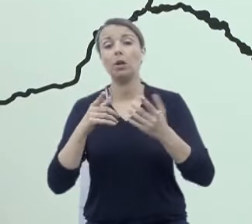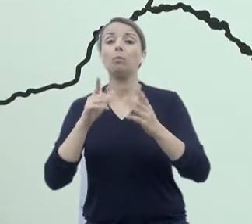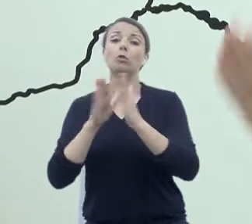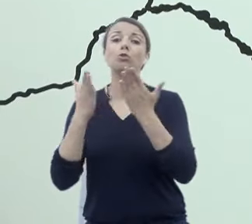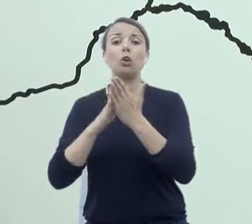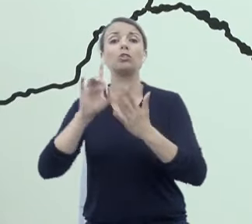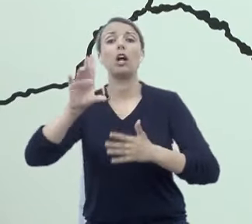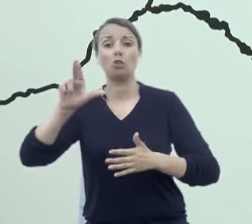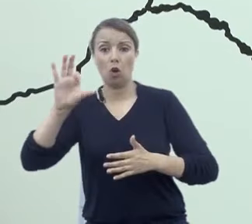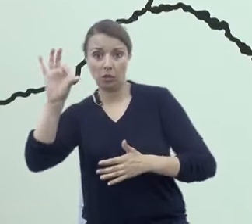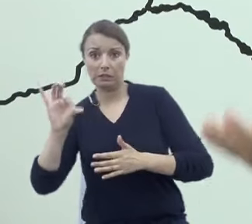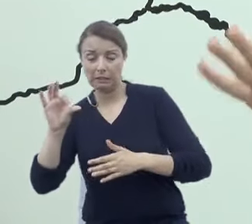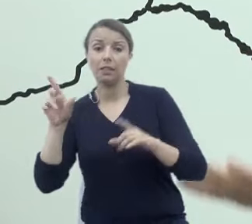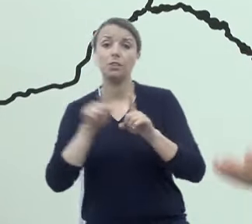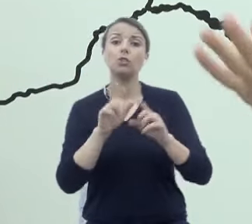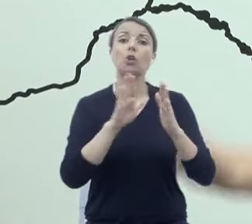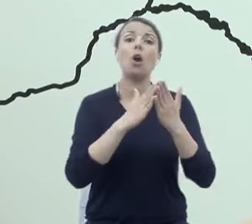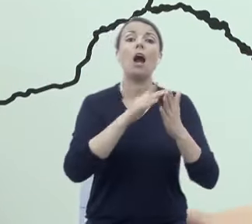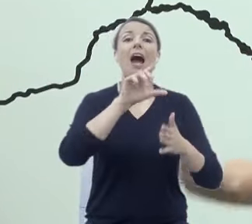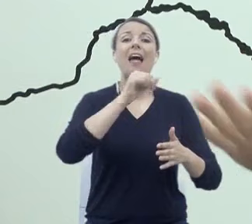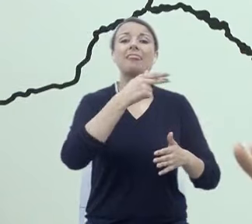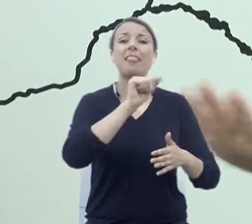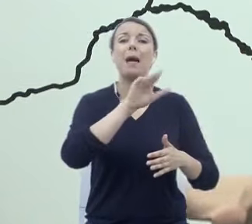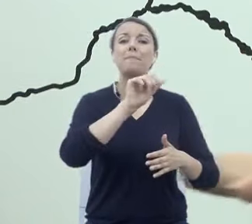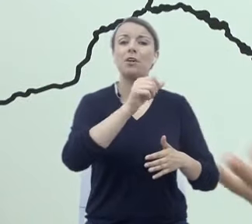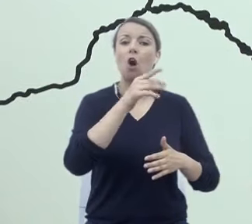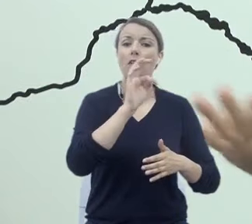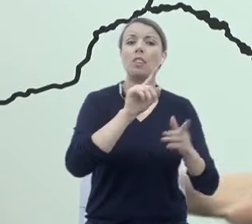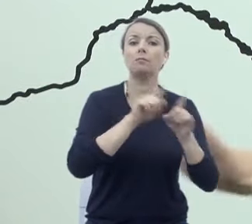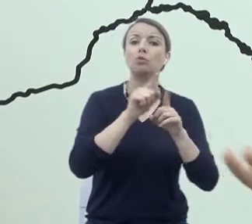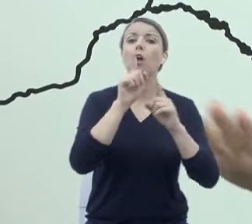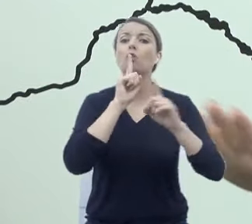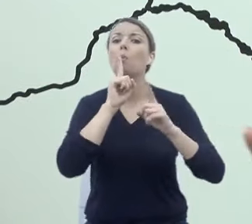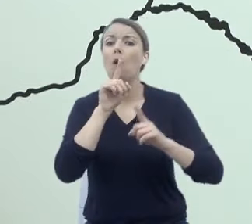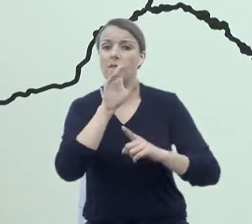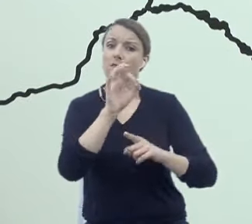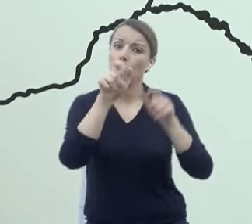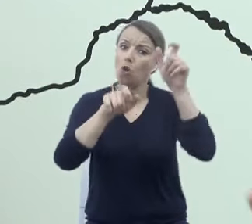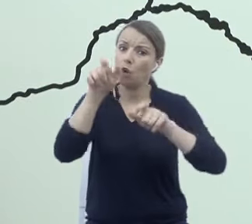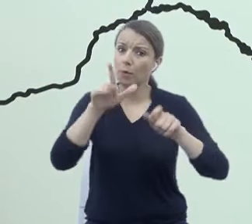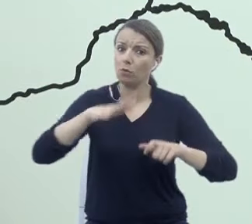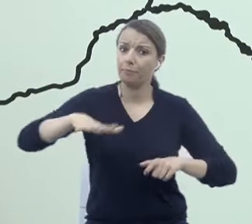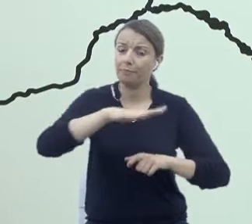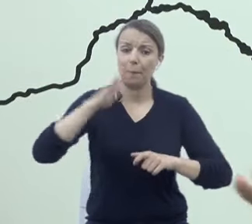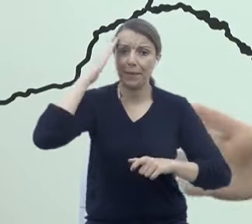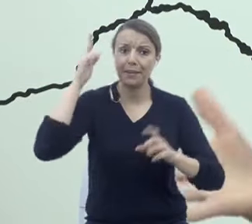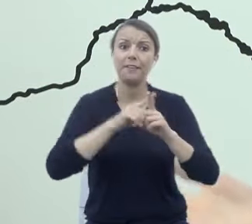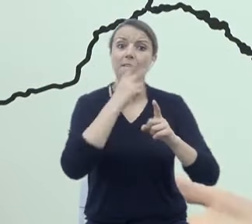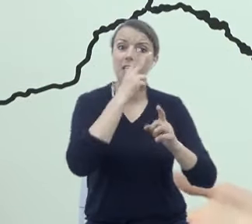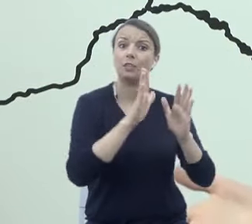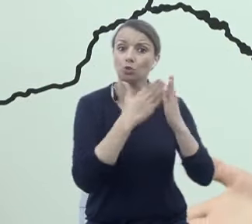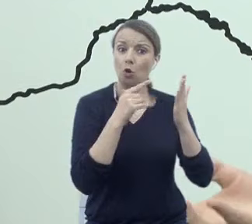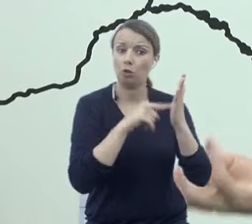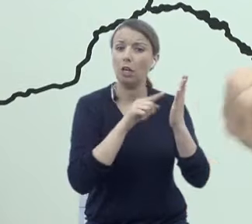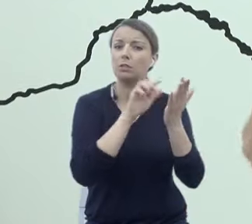mamy Annę Bikont, która przyjeżdża z nimi, rozmawia i też jak gdyby widać w jej książce, jak ona powoli się z tego, jak gdyby najpierw oni są